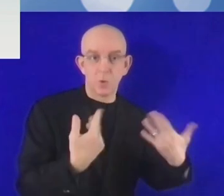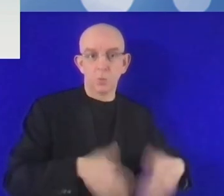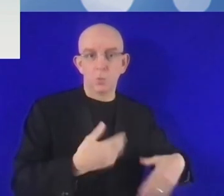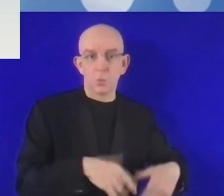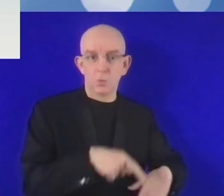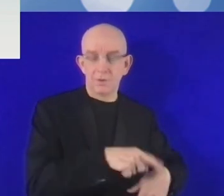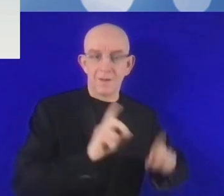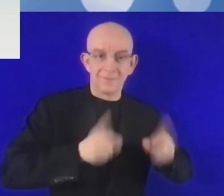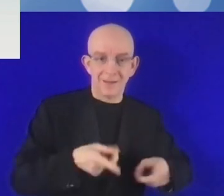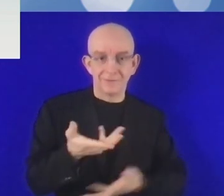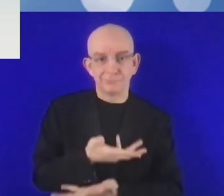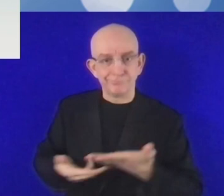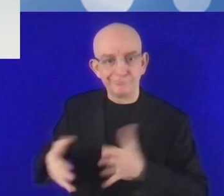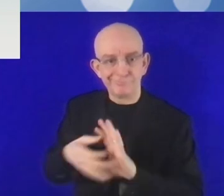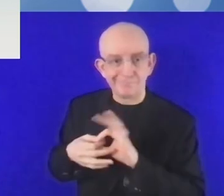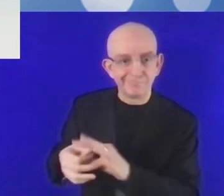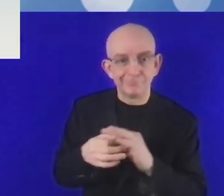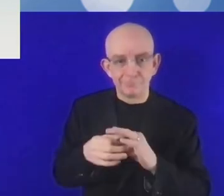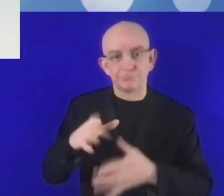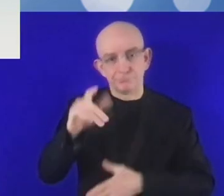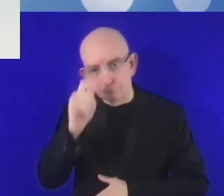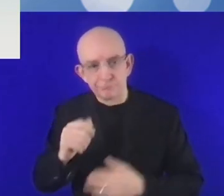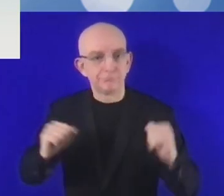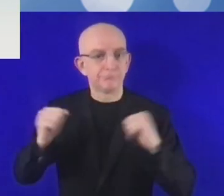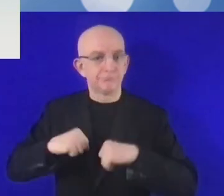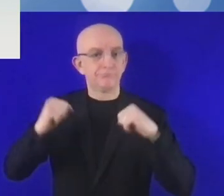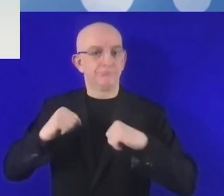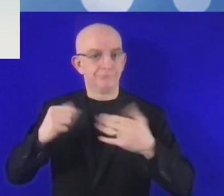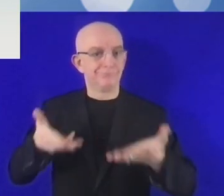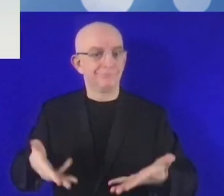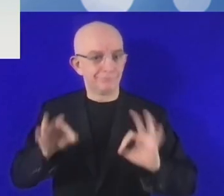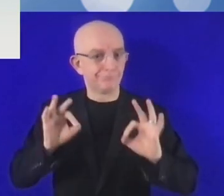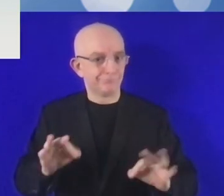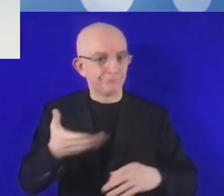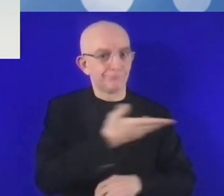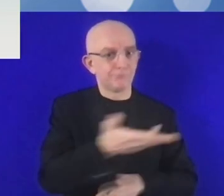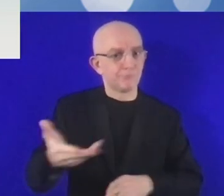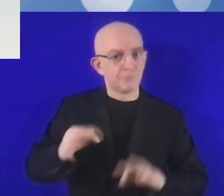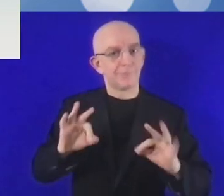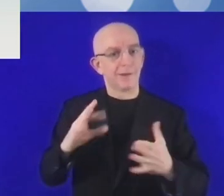беспрестанно, и мы все могли пользоваться результатами их работы.